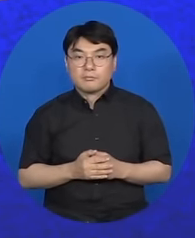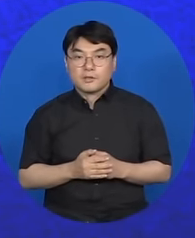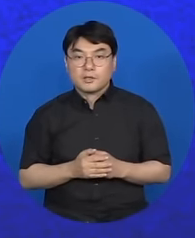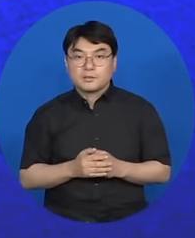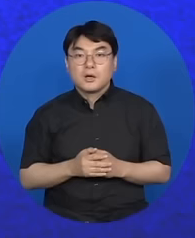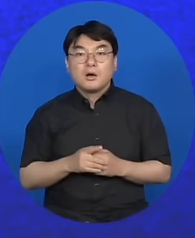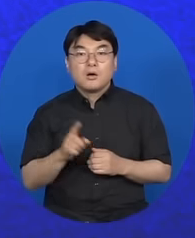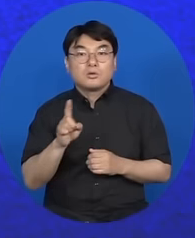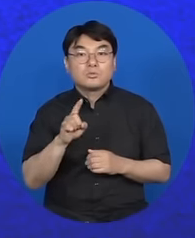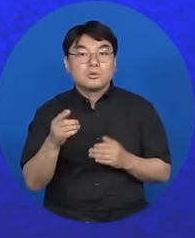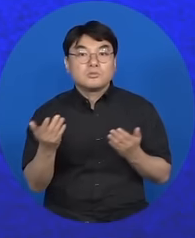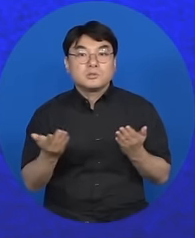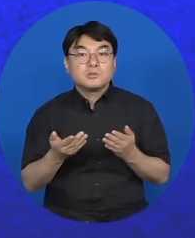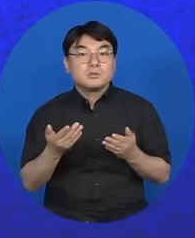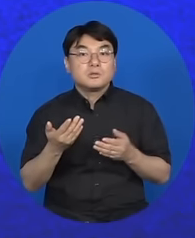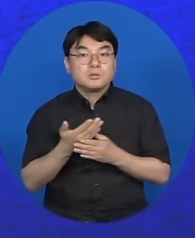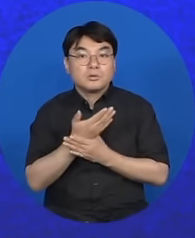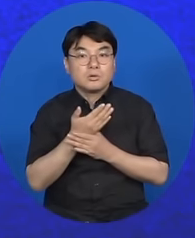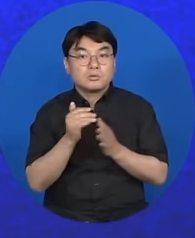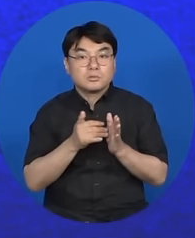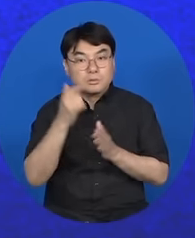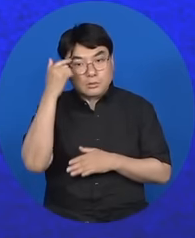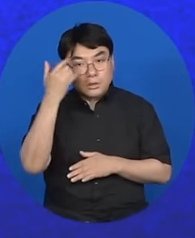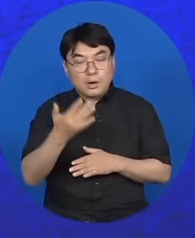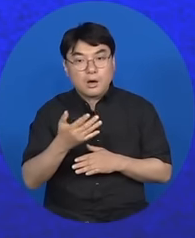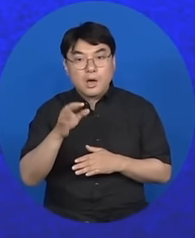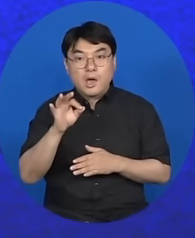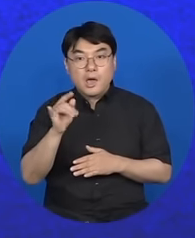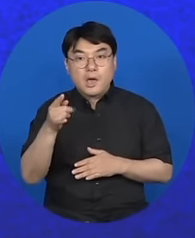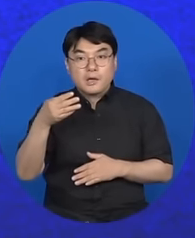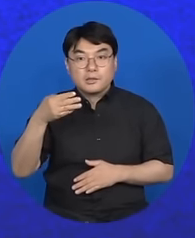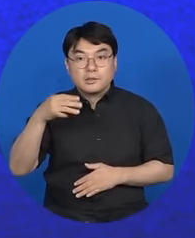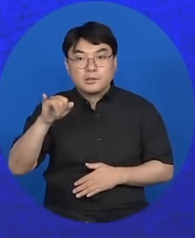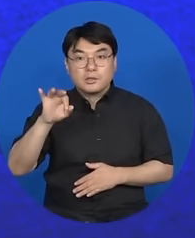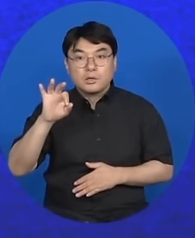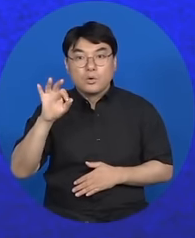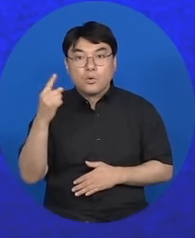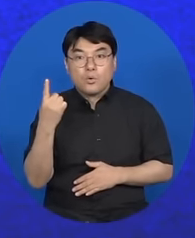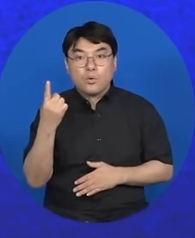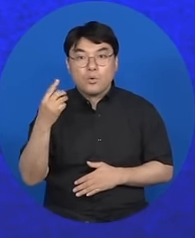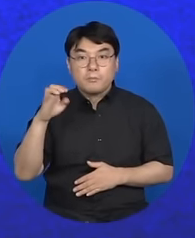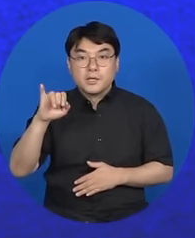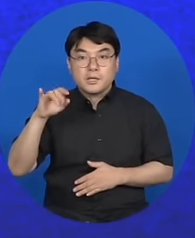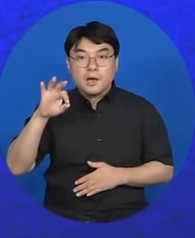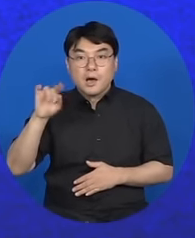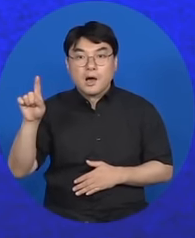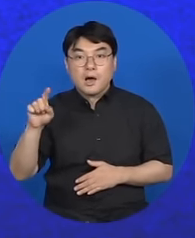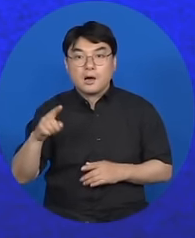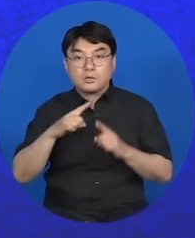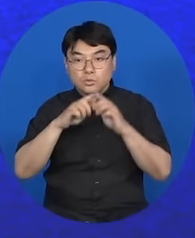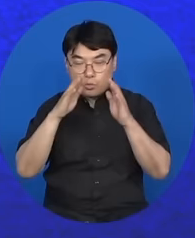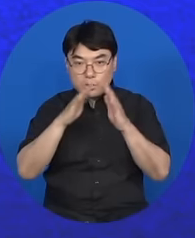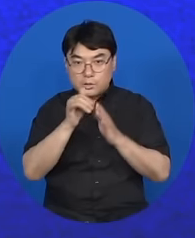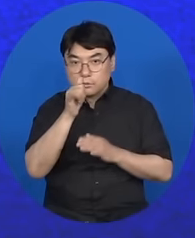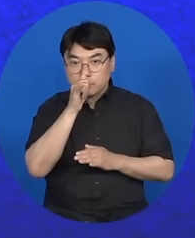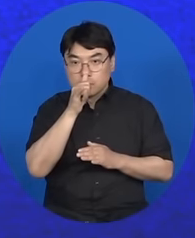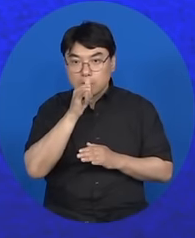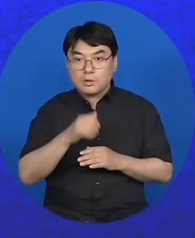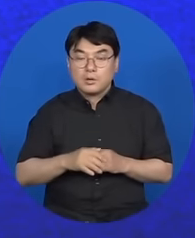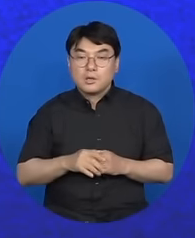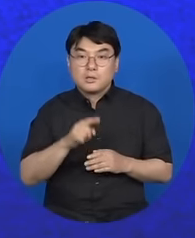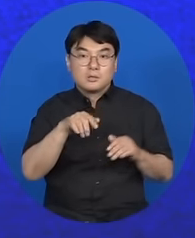영향이 미쳤을까? 에티오피아 정교회가 있습니다. 정교회에서 말하기를 이 에티오피아 내수를 그들의 기독교